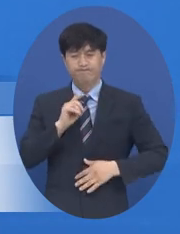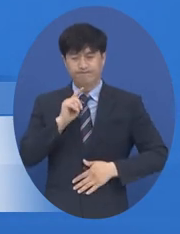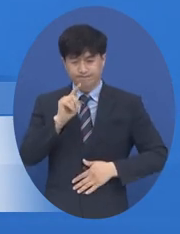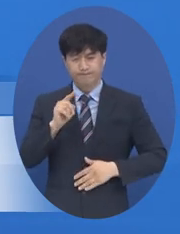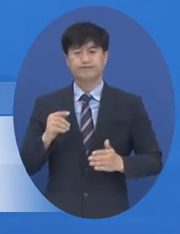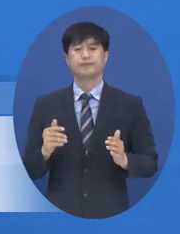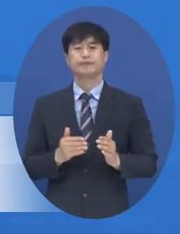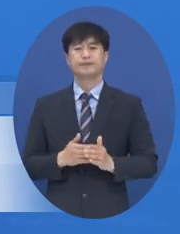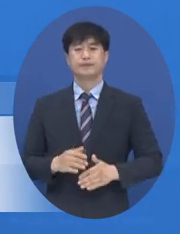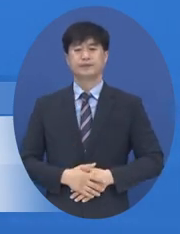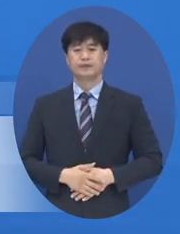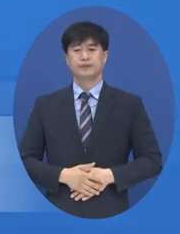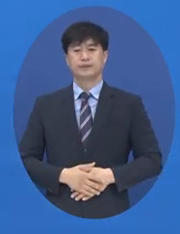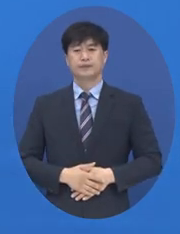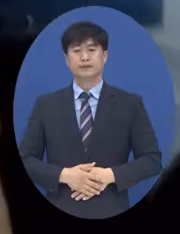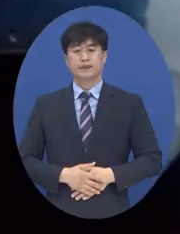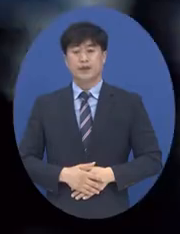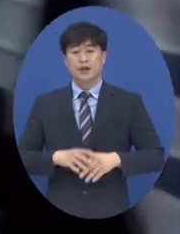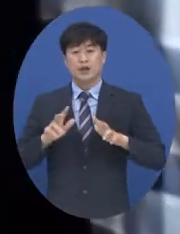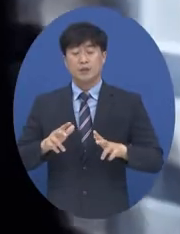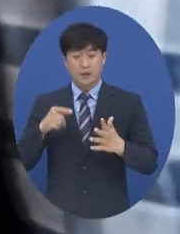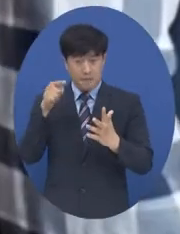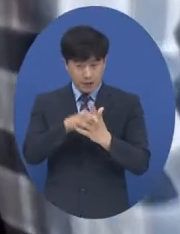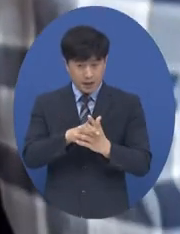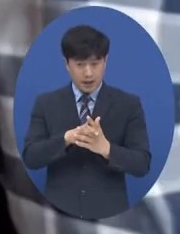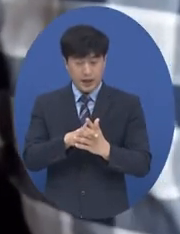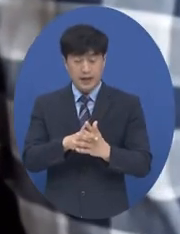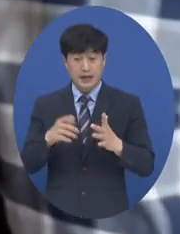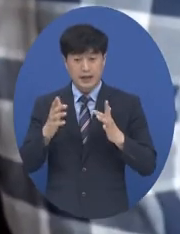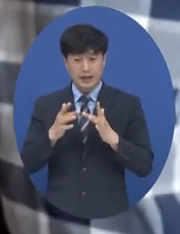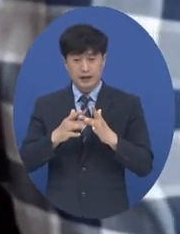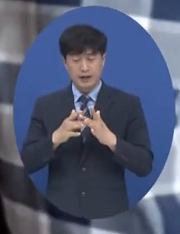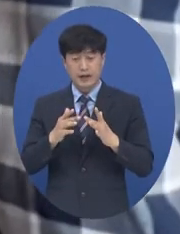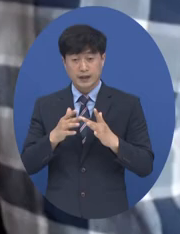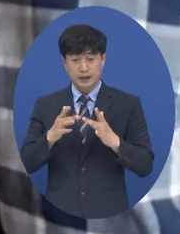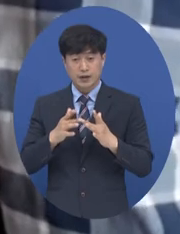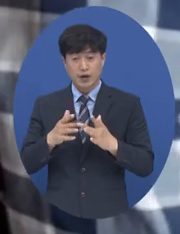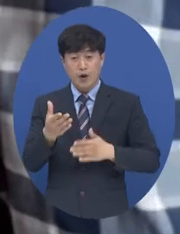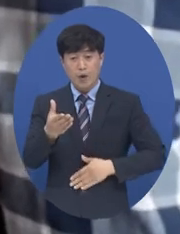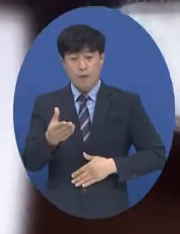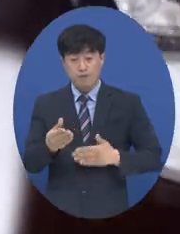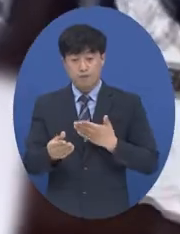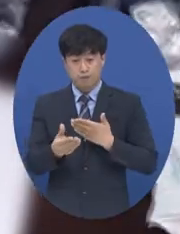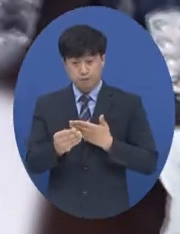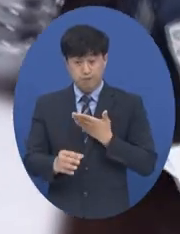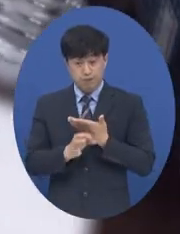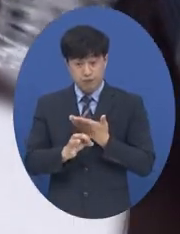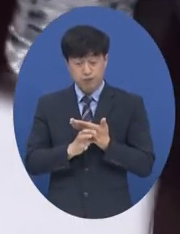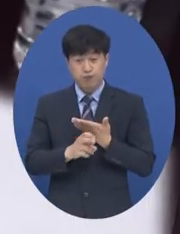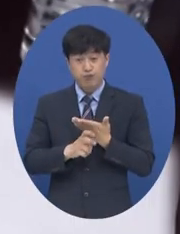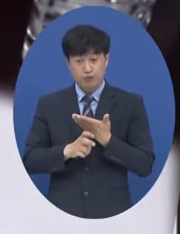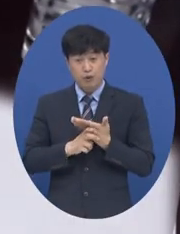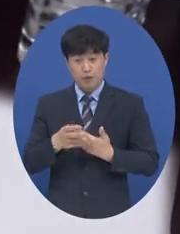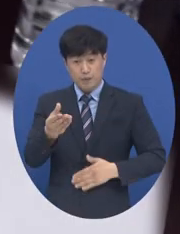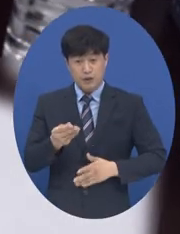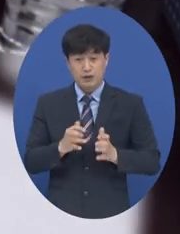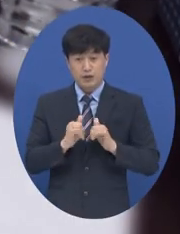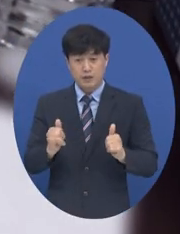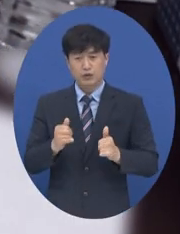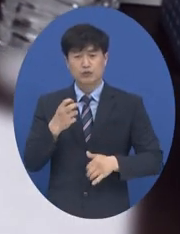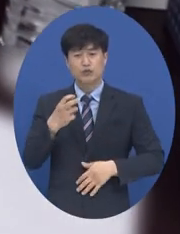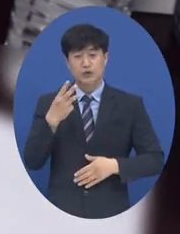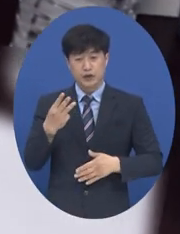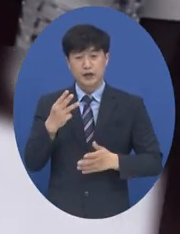최선을 다하겠습니다 이번에 적발된 온 나의 신종 불법 대부 행위자 23명 중 12명은